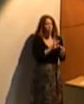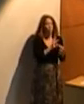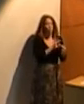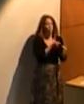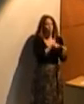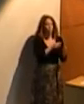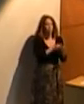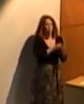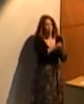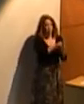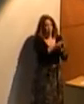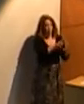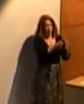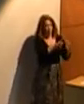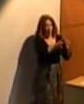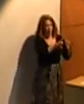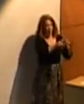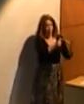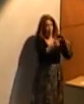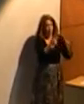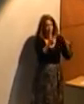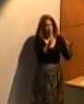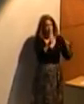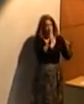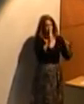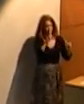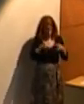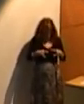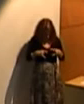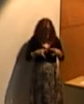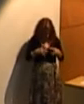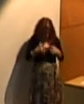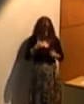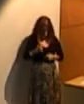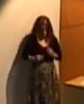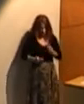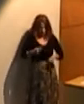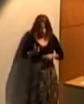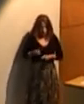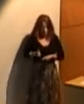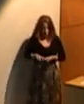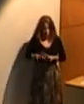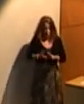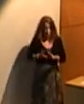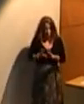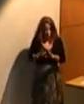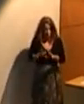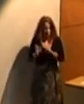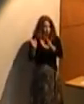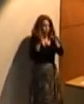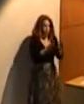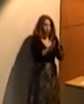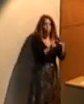de la relation s'est finalement posé ce ne pas se focaliser sur le cimetière et sur la mort c'est se focaliser sur la relation et ça